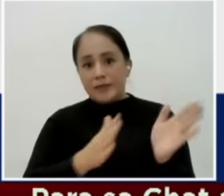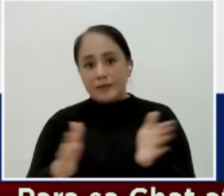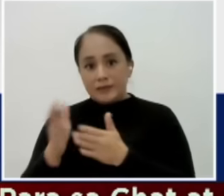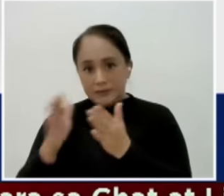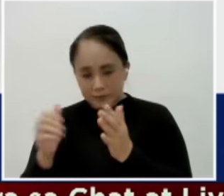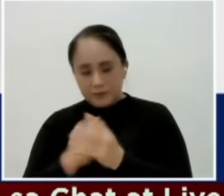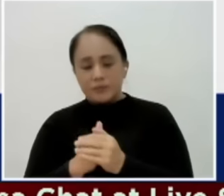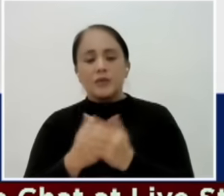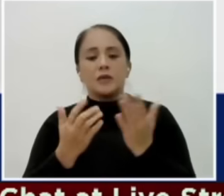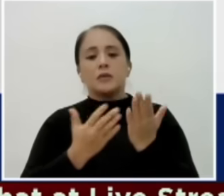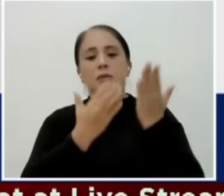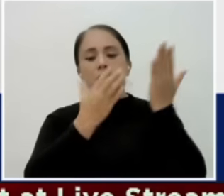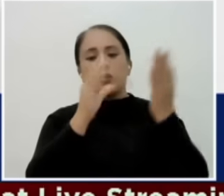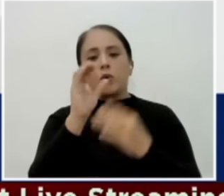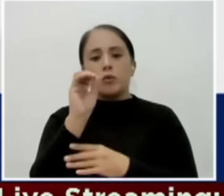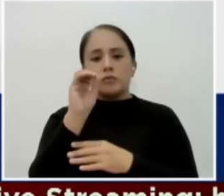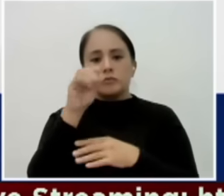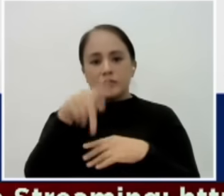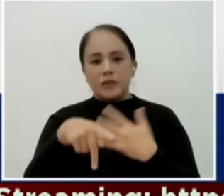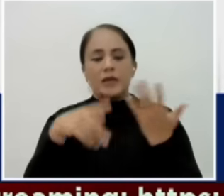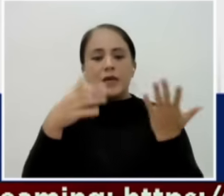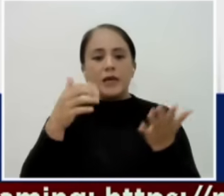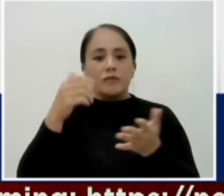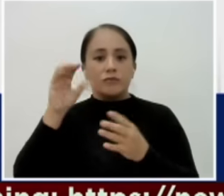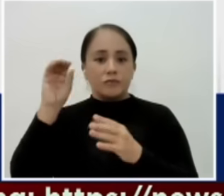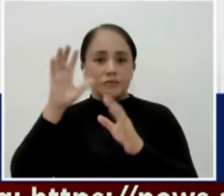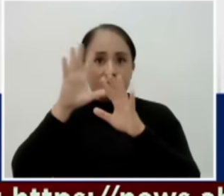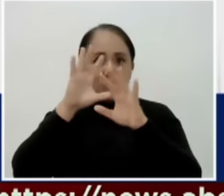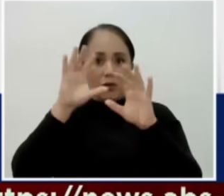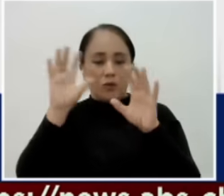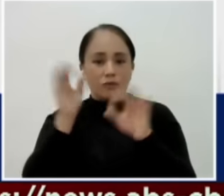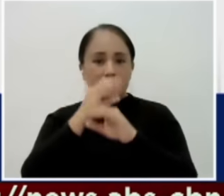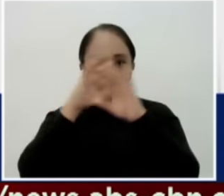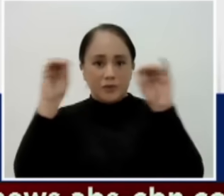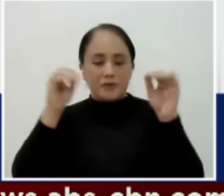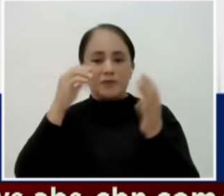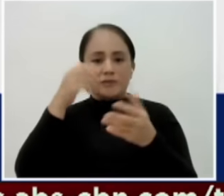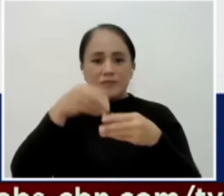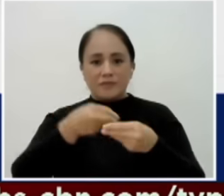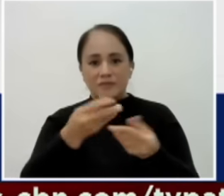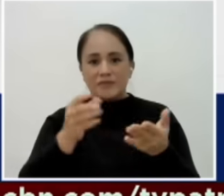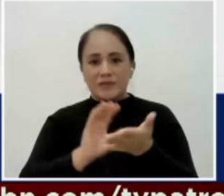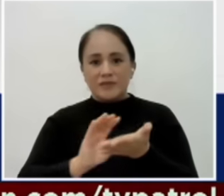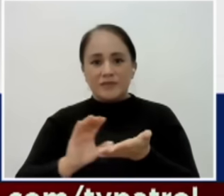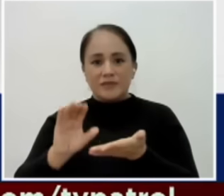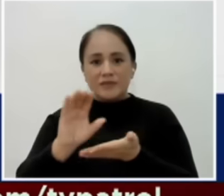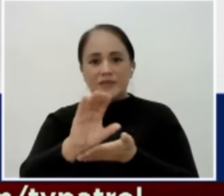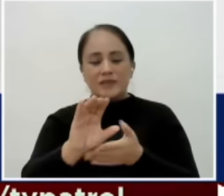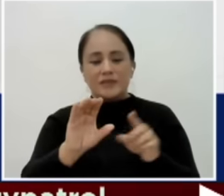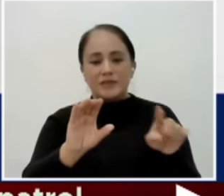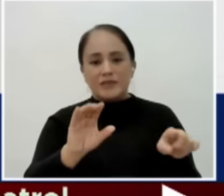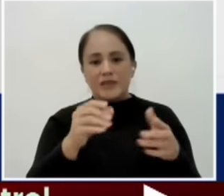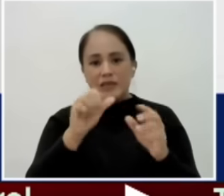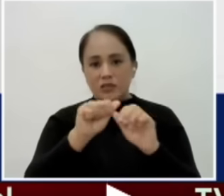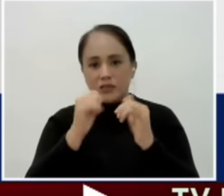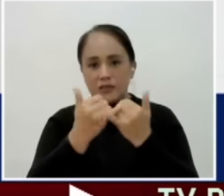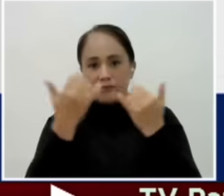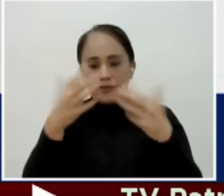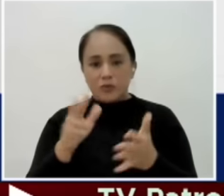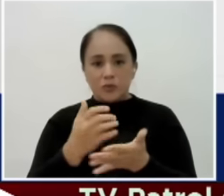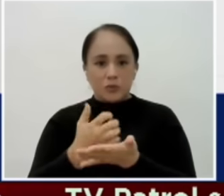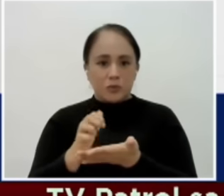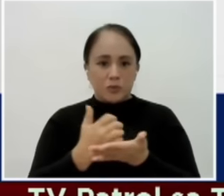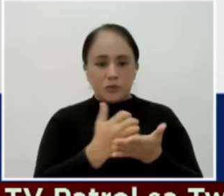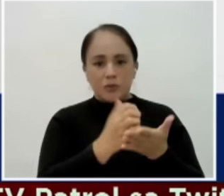i-endorso sa OP. Kapag aprobado ng OP, i-release ng DBM ang cash advance sa ahensya. Pag nagasta na ang pondo, ilalagay sa